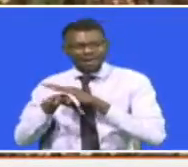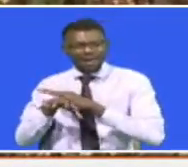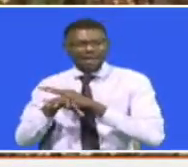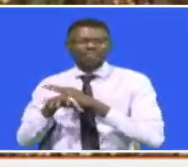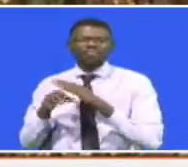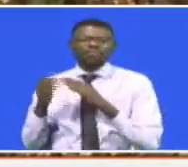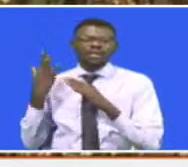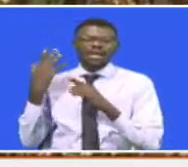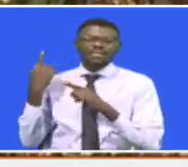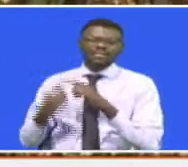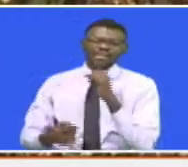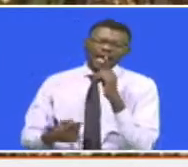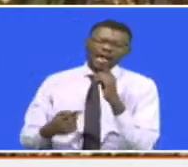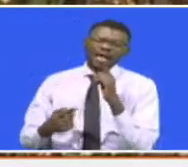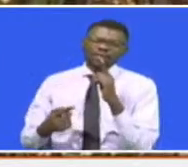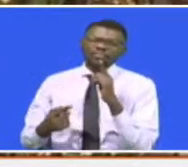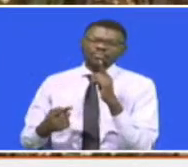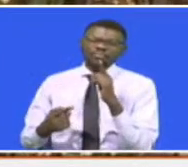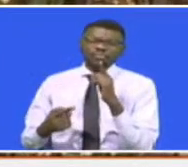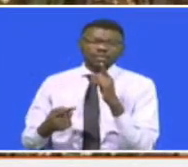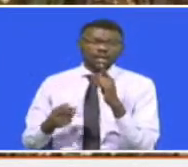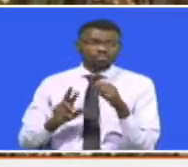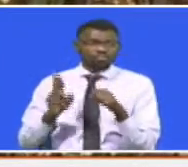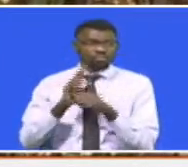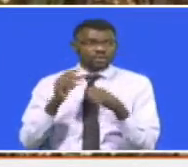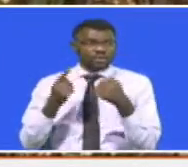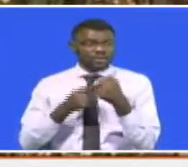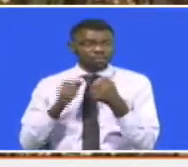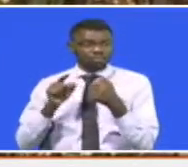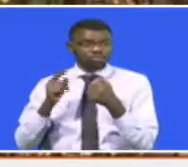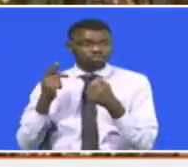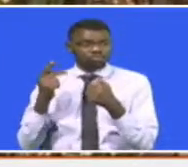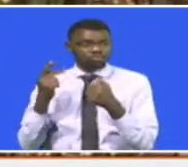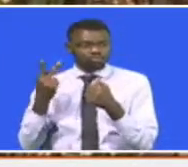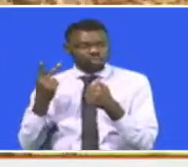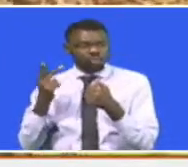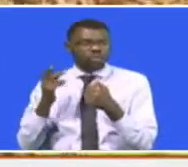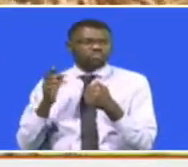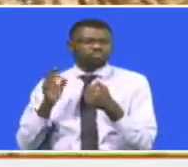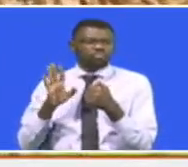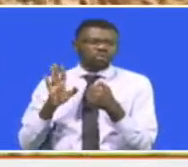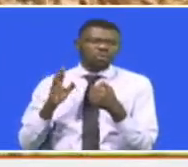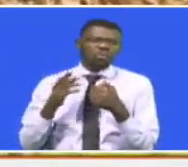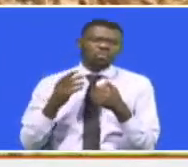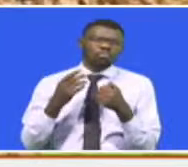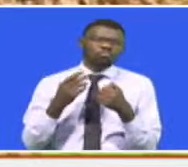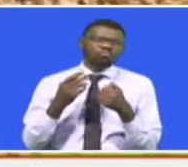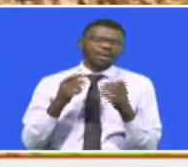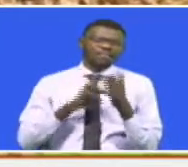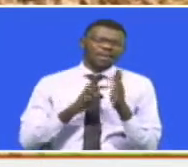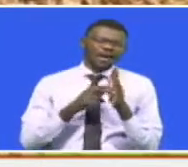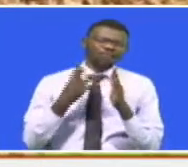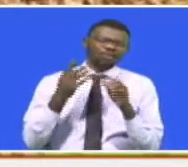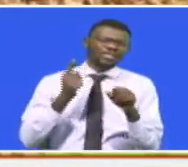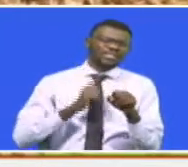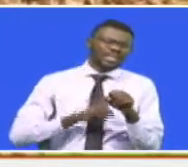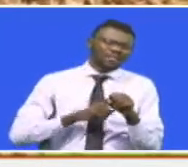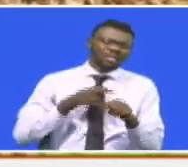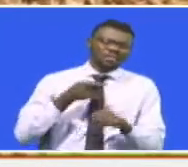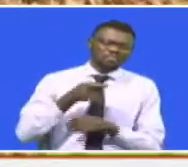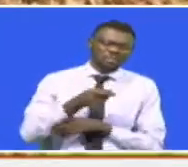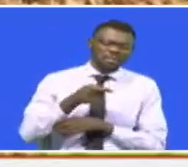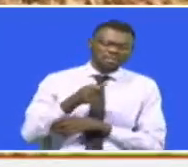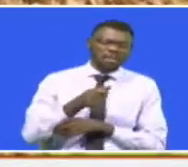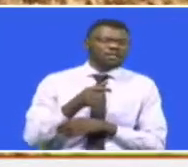quarter of last year. It spent 6.2 billion shillings, or more than four times what it paid in April-June period of